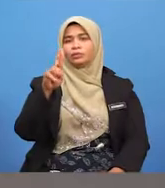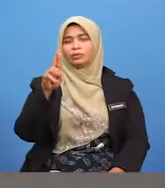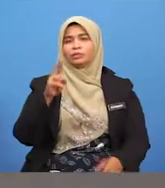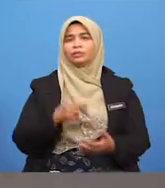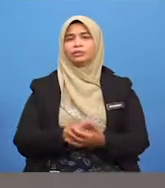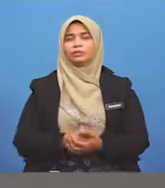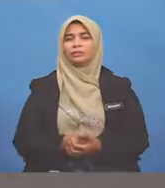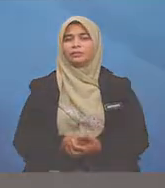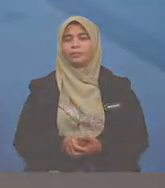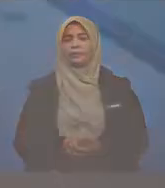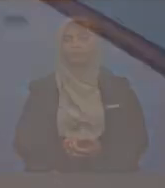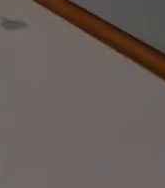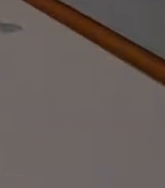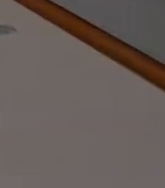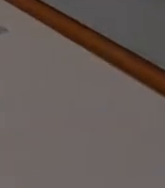Hai